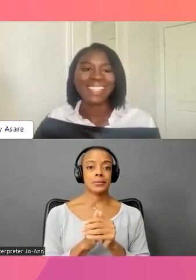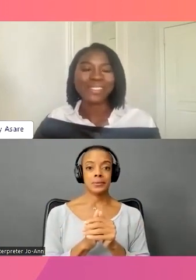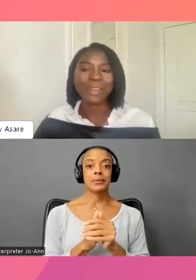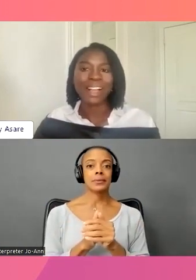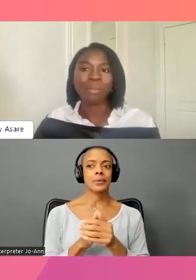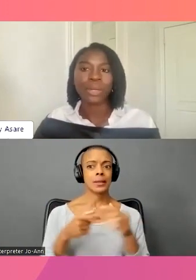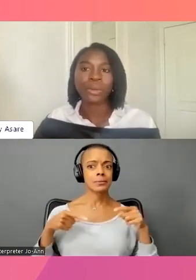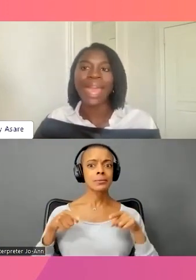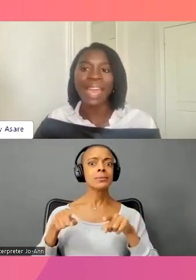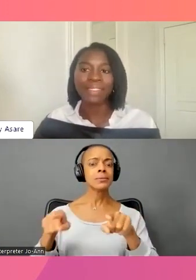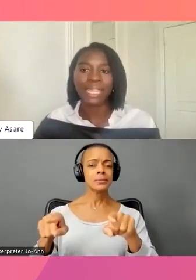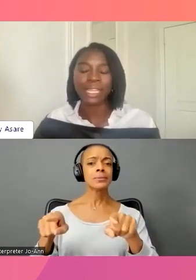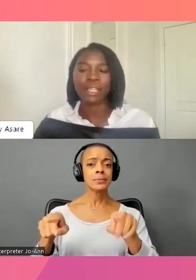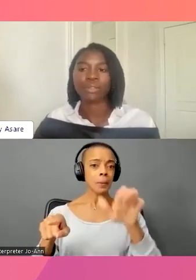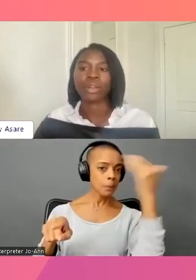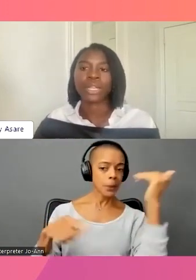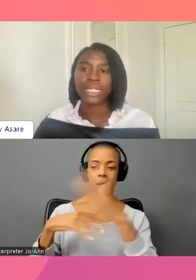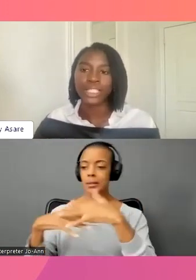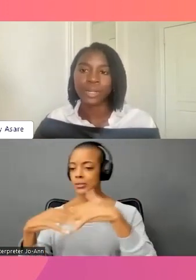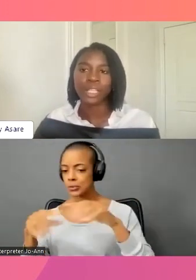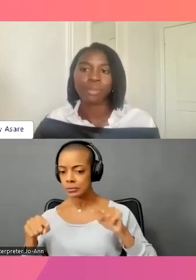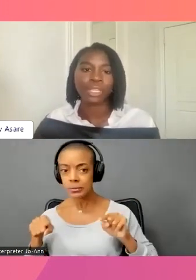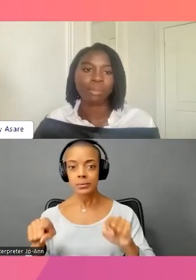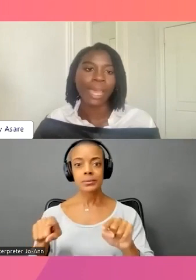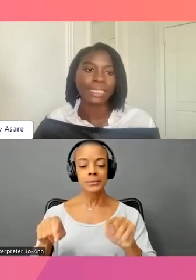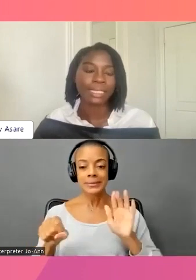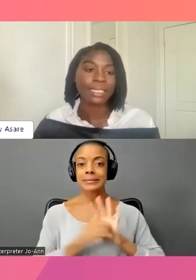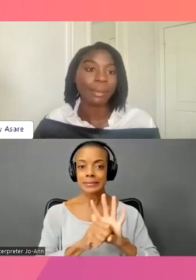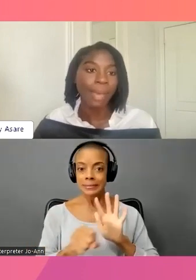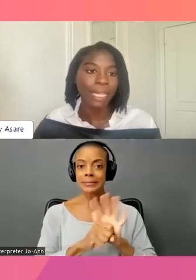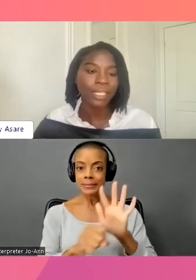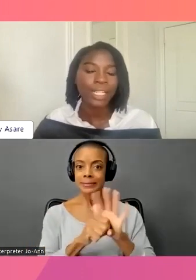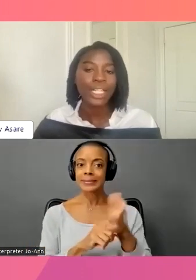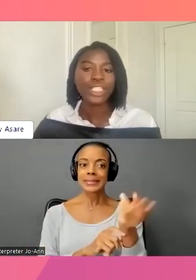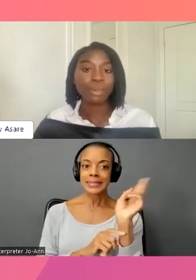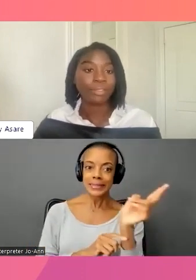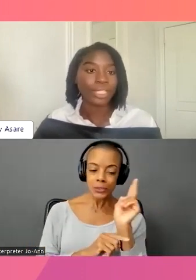faut également parler des communautés.